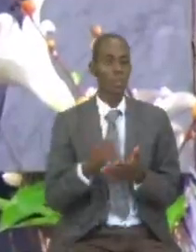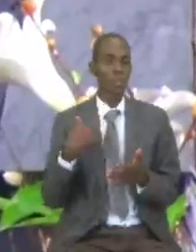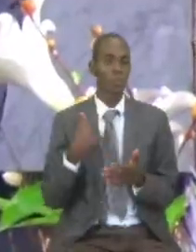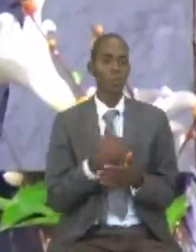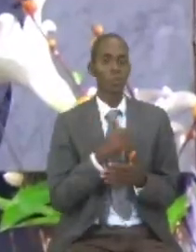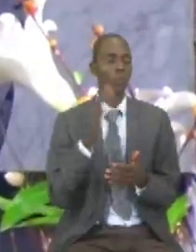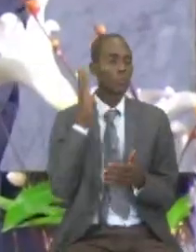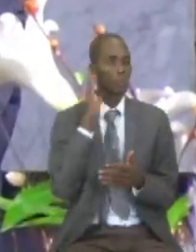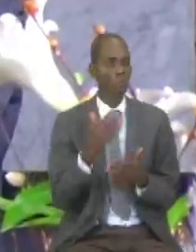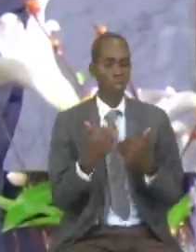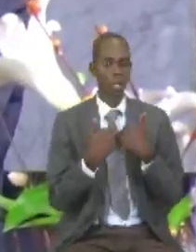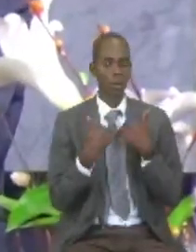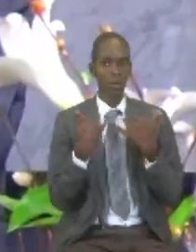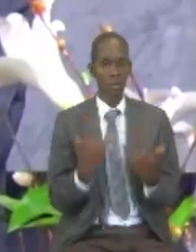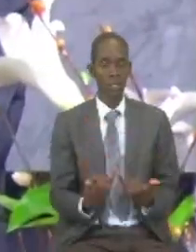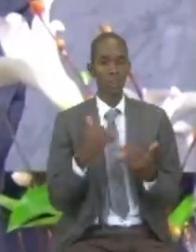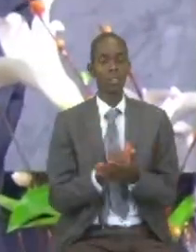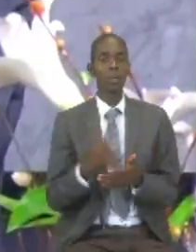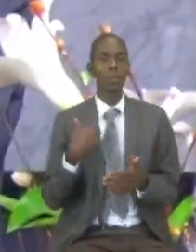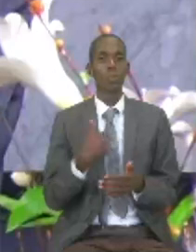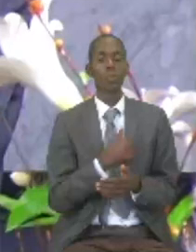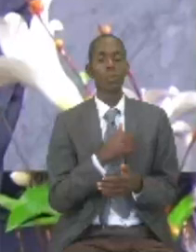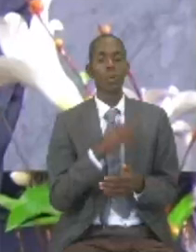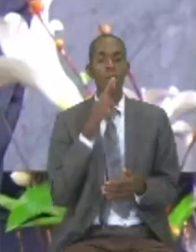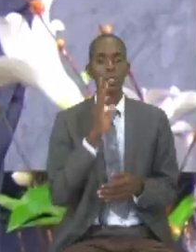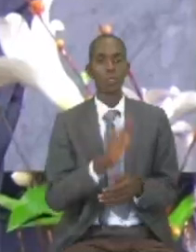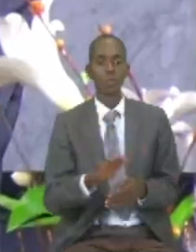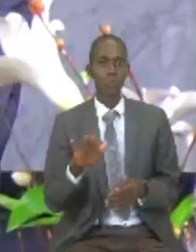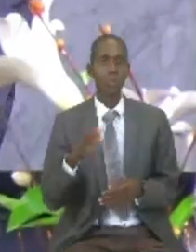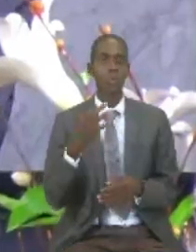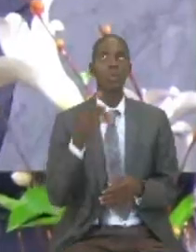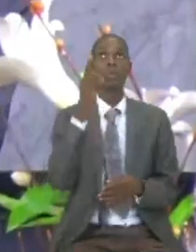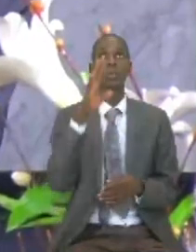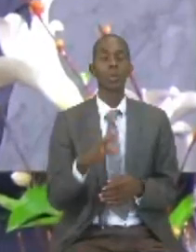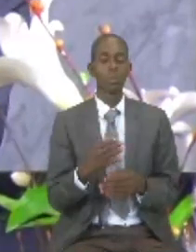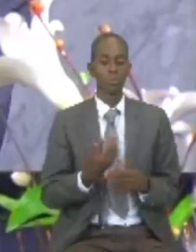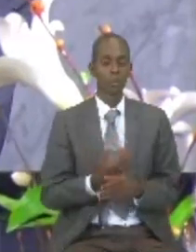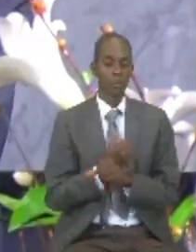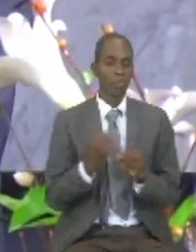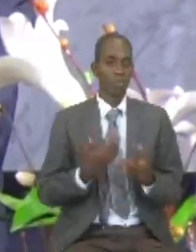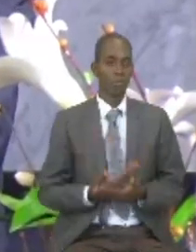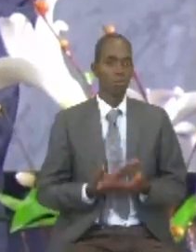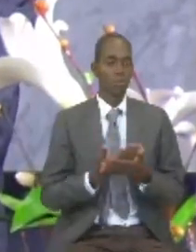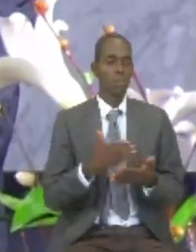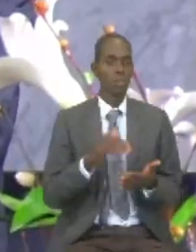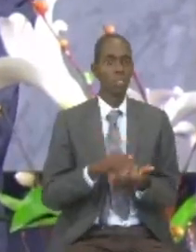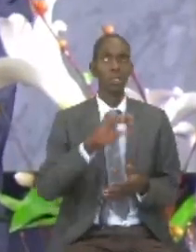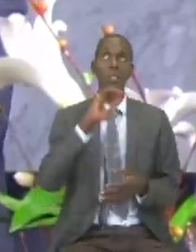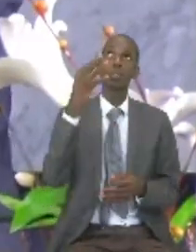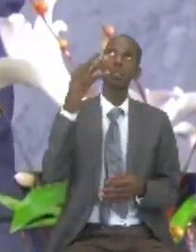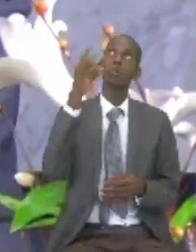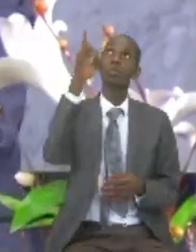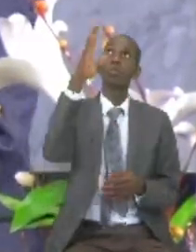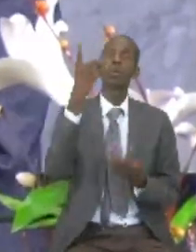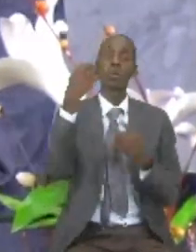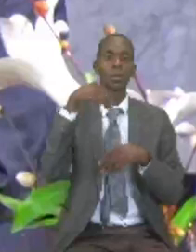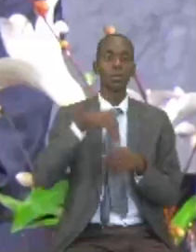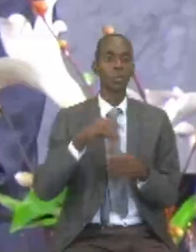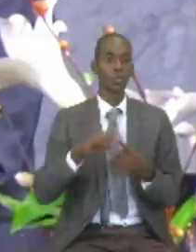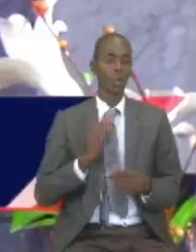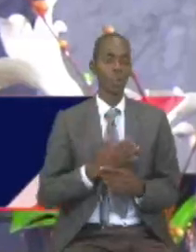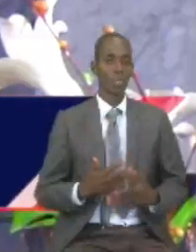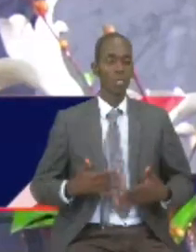portons maintenant, puisque nous sommes maintenant enfants de Dieu, puisque nous sommes maintenant nés de nouveau, et puisqu'on connaît maintenant le Seigneur et que la grâce de